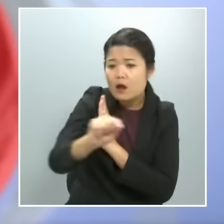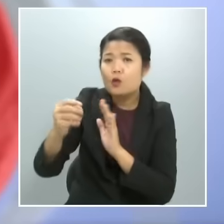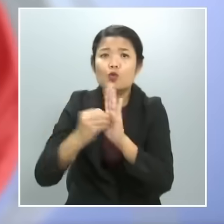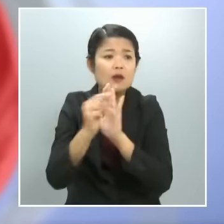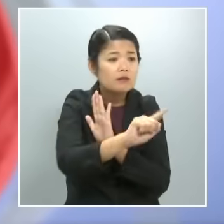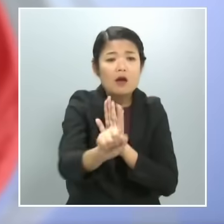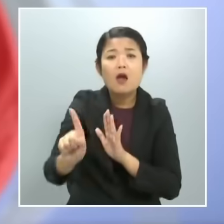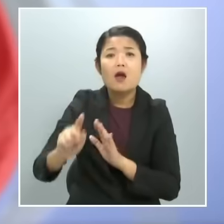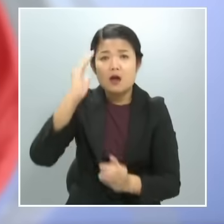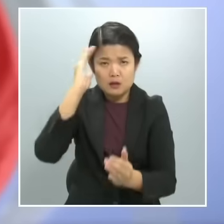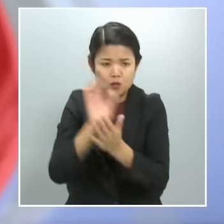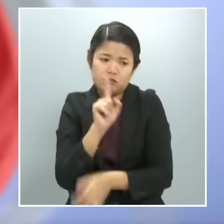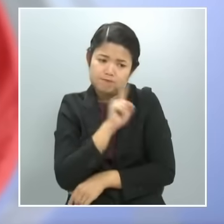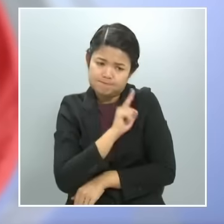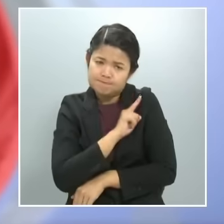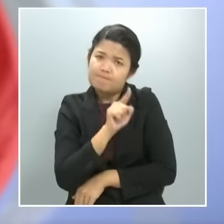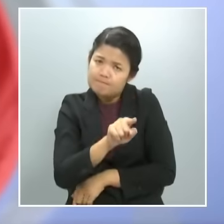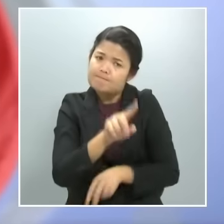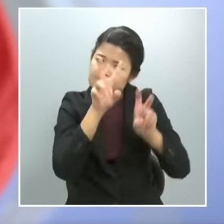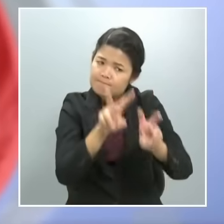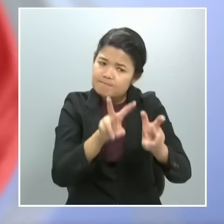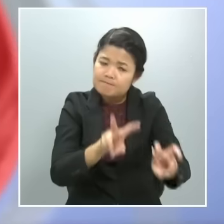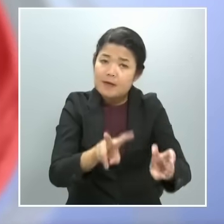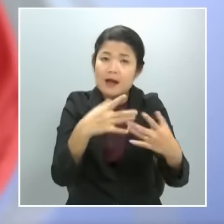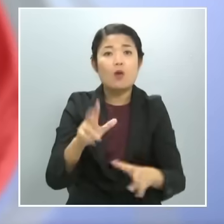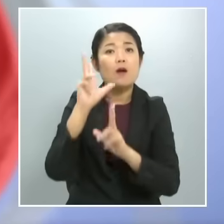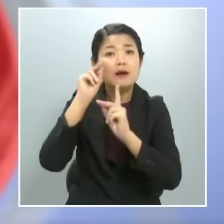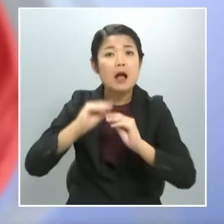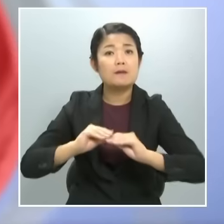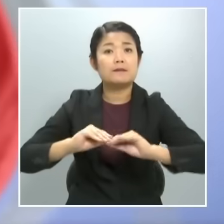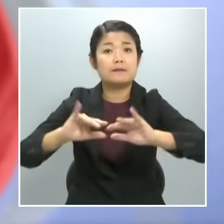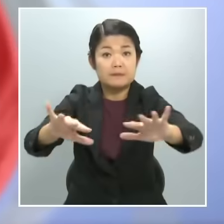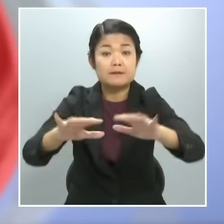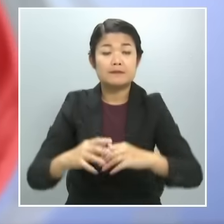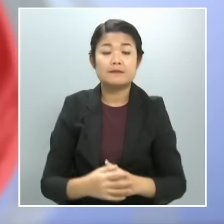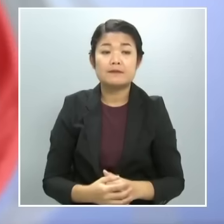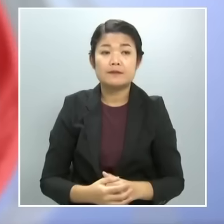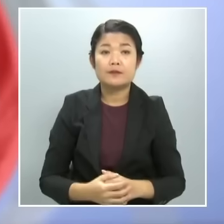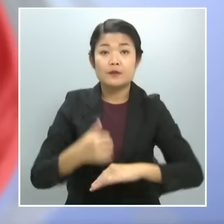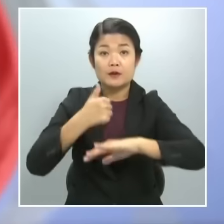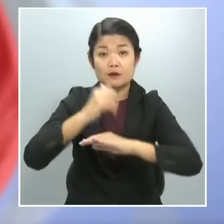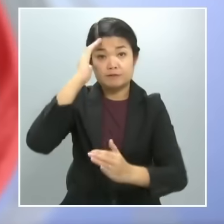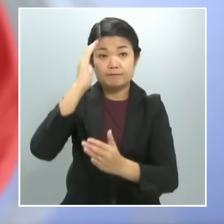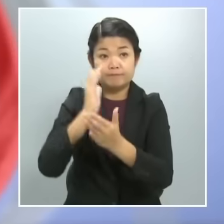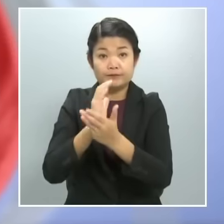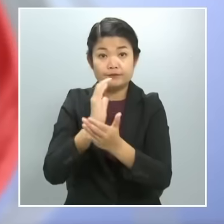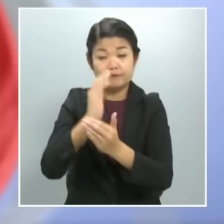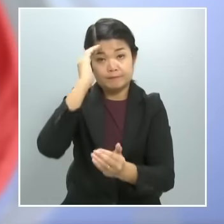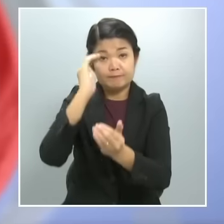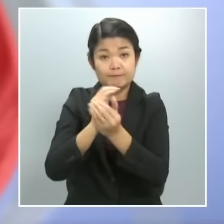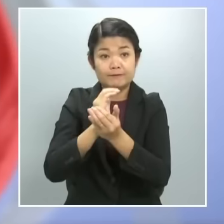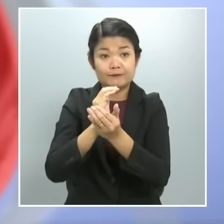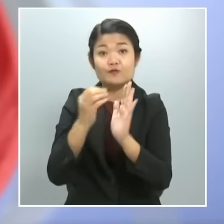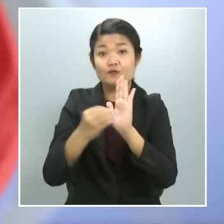ตำรวจน่ะมีหน้าที่ต้องตามสื่อไปเค้าเนี่ยสุดท้ายพอเป็นข่าวขึ้นมาแน่นอนครับเรื่องนี้ทางฝั่งของผู้การสืบสวนสอบสวนกองบัญชาการตำรวจนครบาล